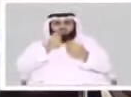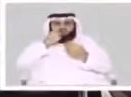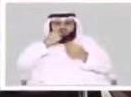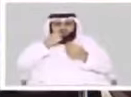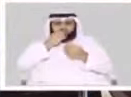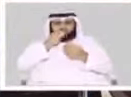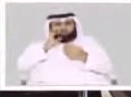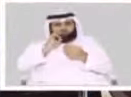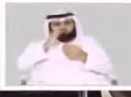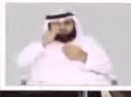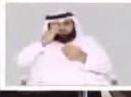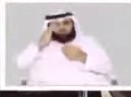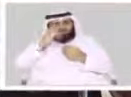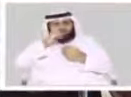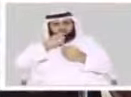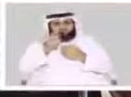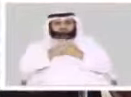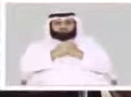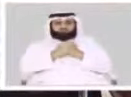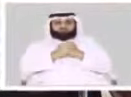بالاعتراف بهذا الإنعام والإحسان،